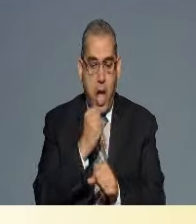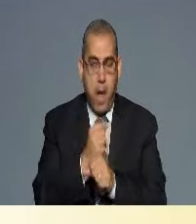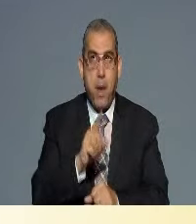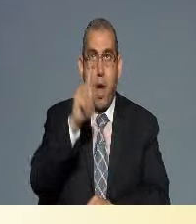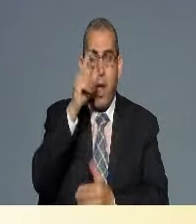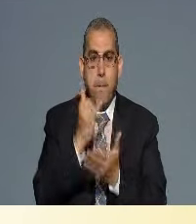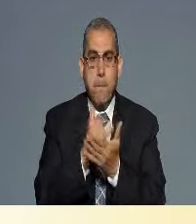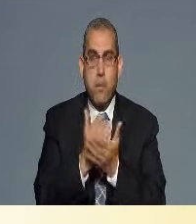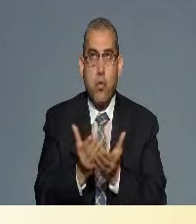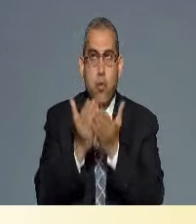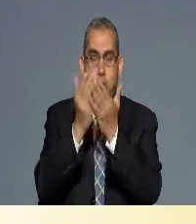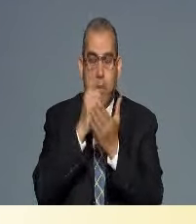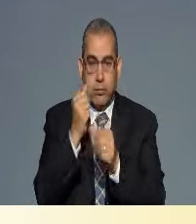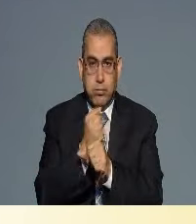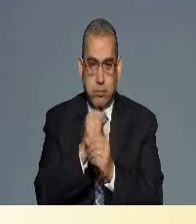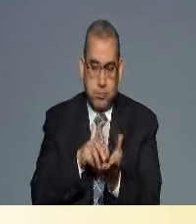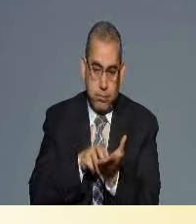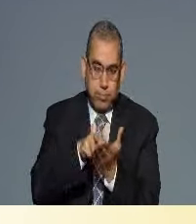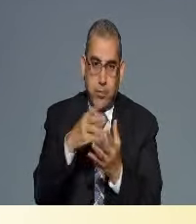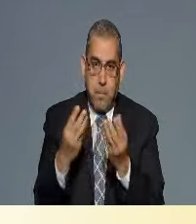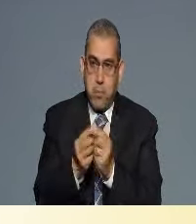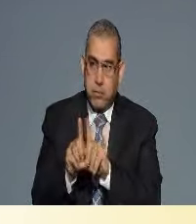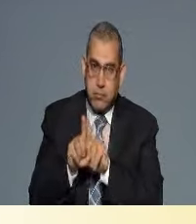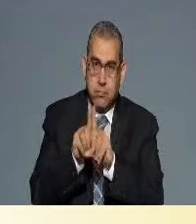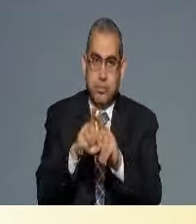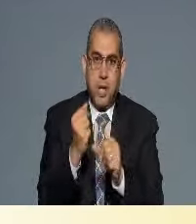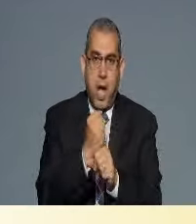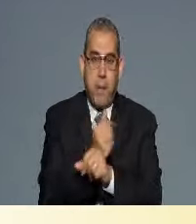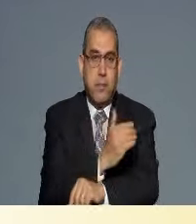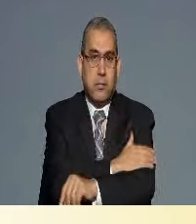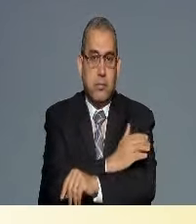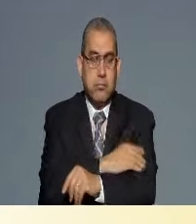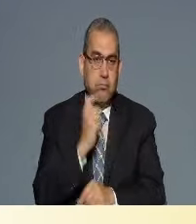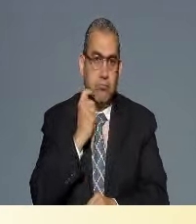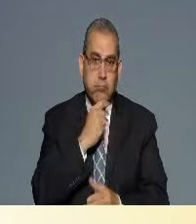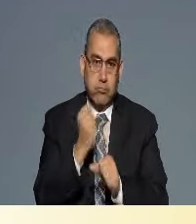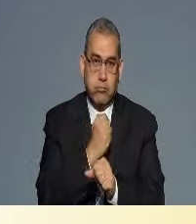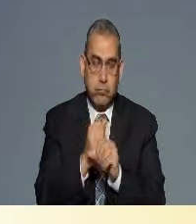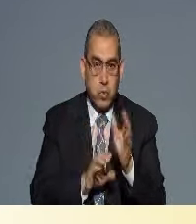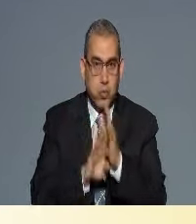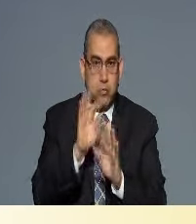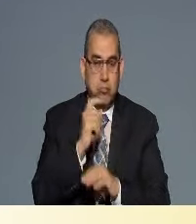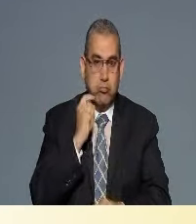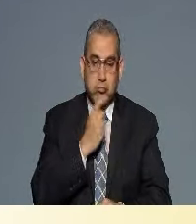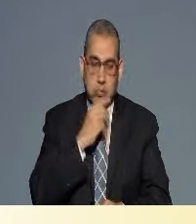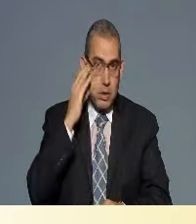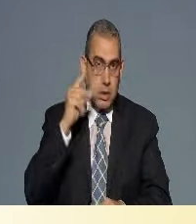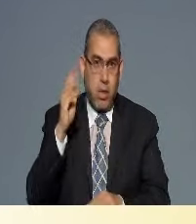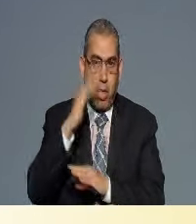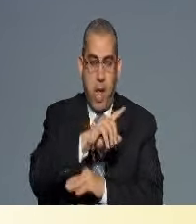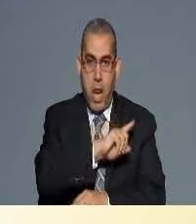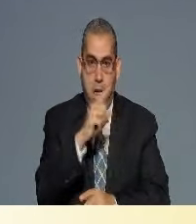تبارك وتعالى وانطلقت بنا ومعنا على عمل دؤوب وجهد لا يفطر وعزيمة لا تلين،